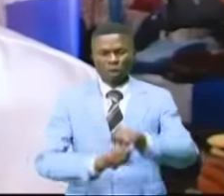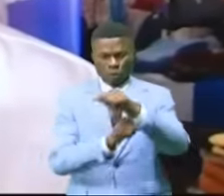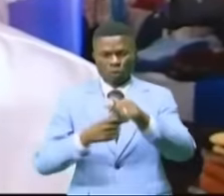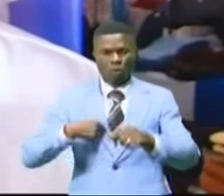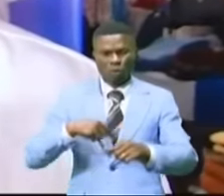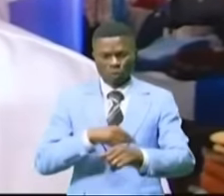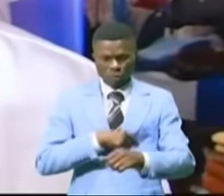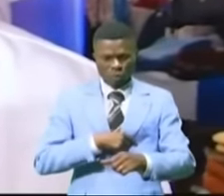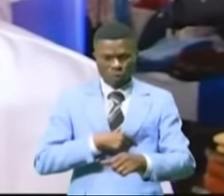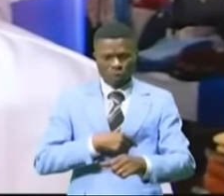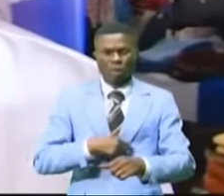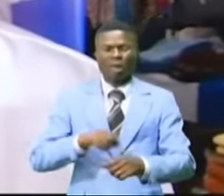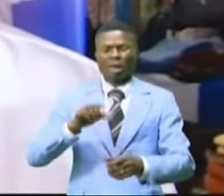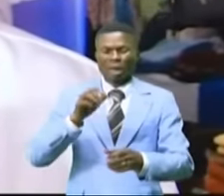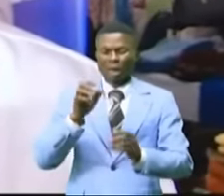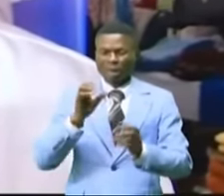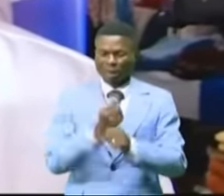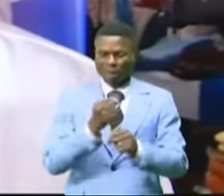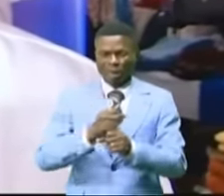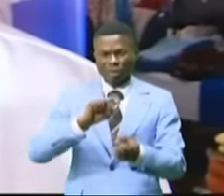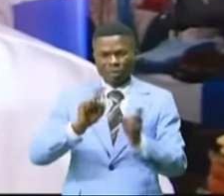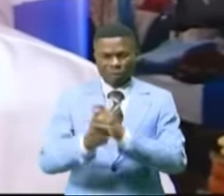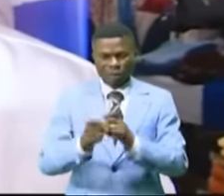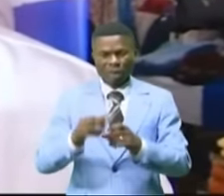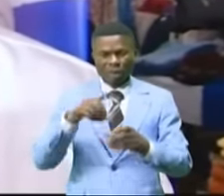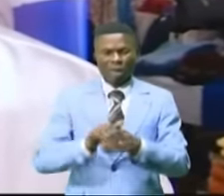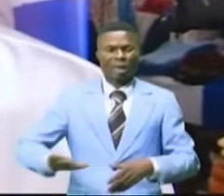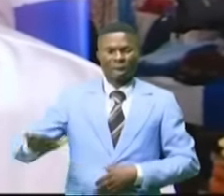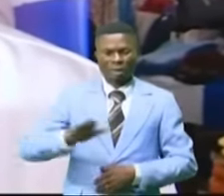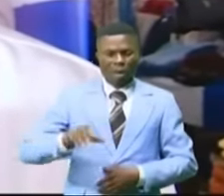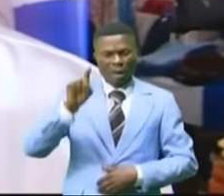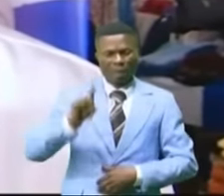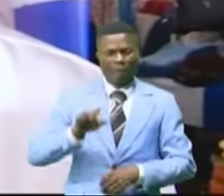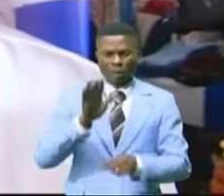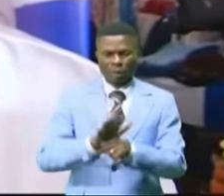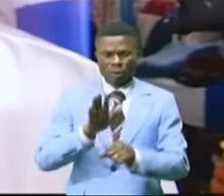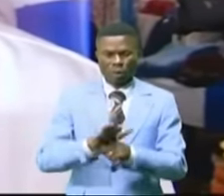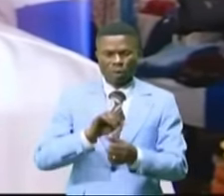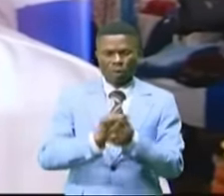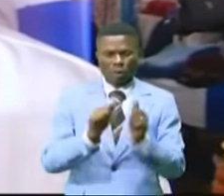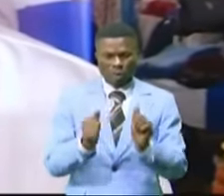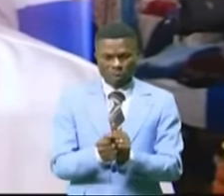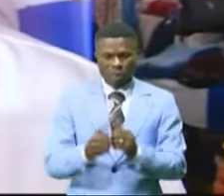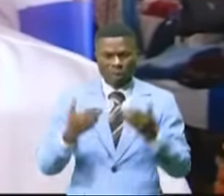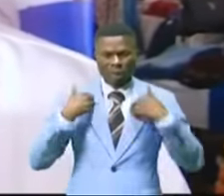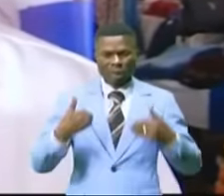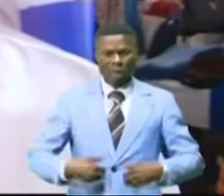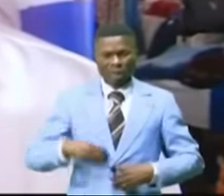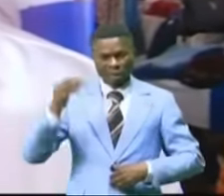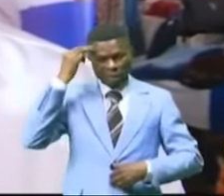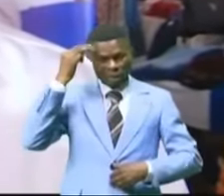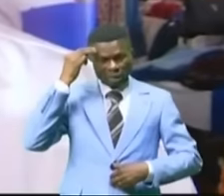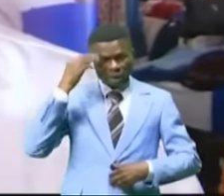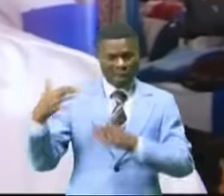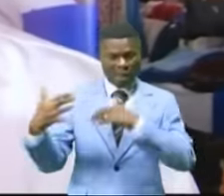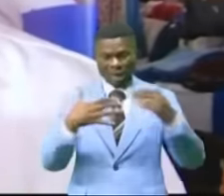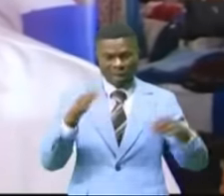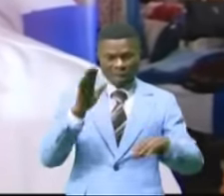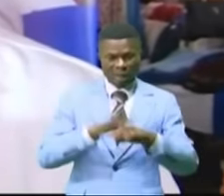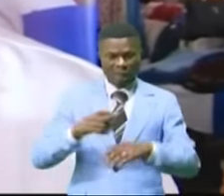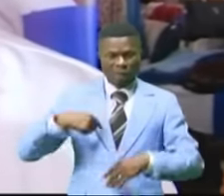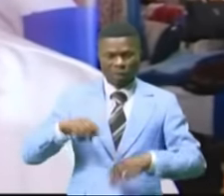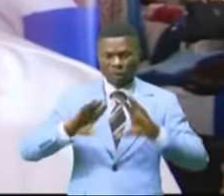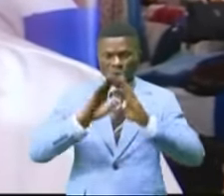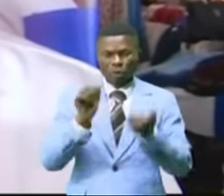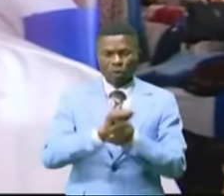que les législations changent. Nous avons dans notre pays un grand besoin sur un point de vue de la santé mentale, vu les guerres que nous avons eues et tous